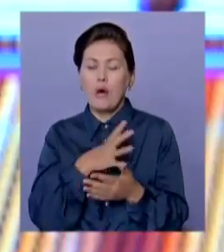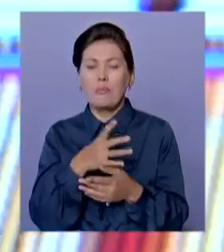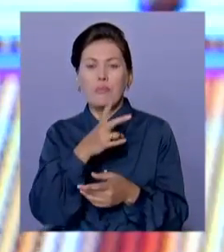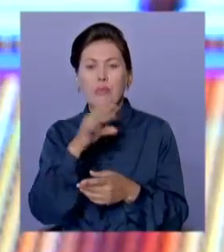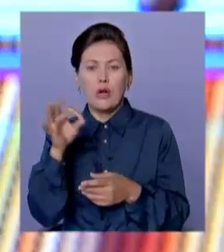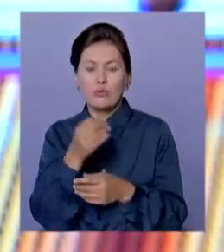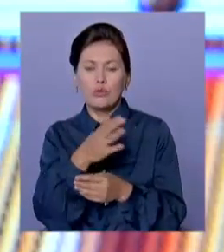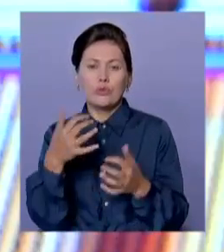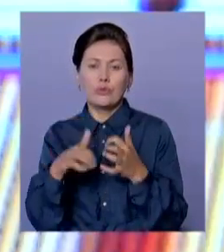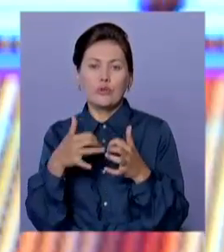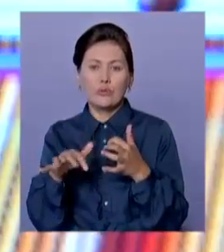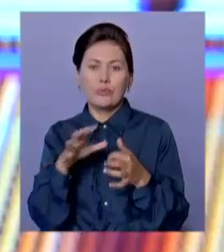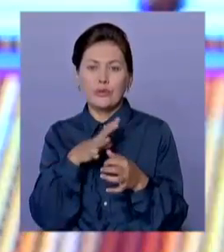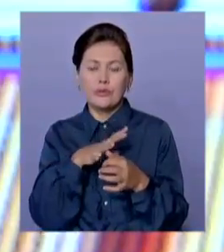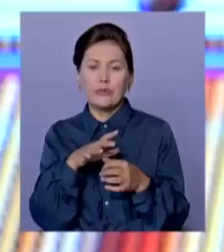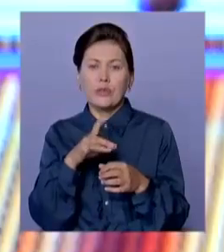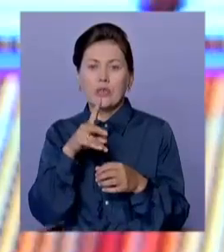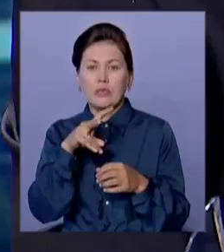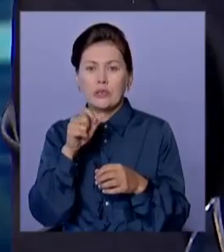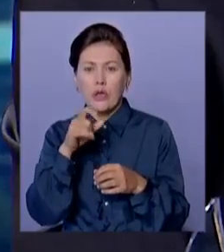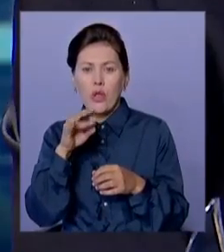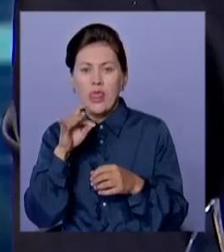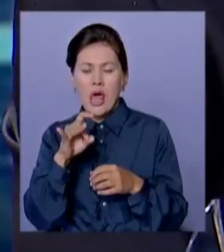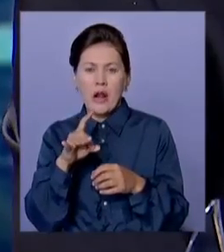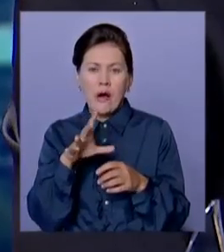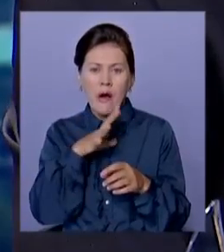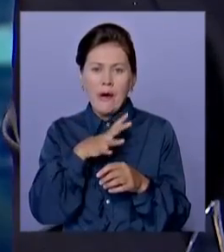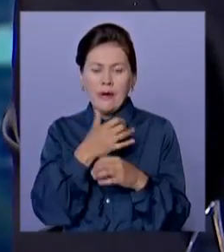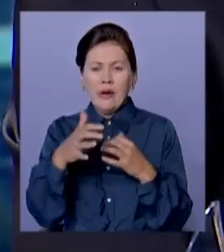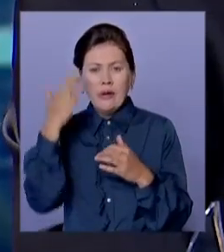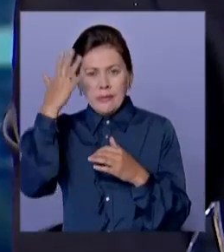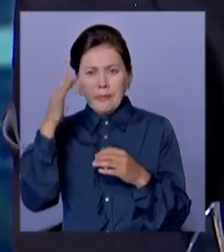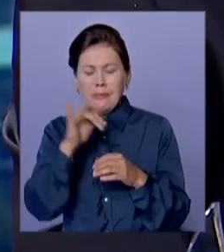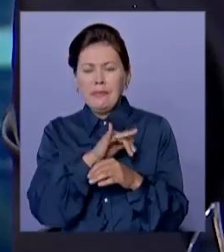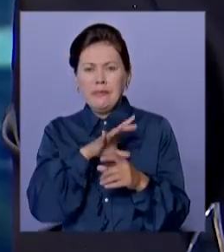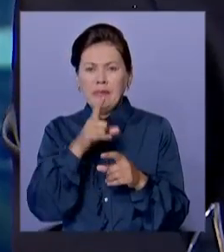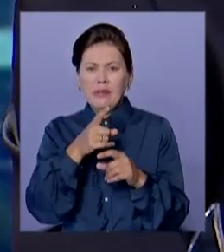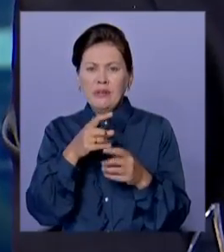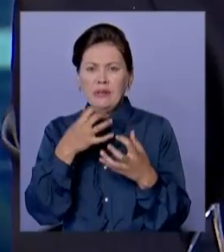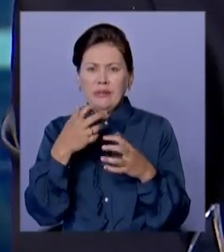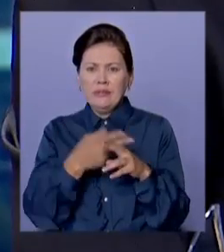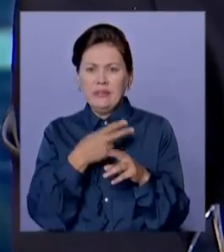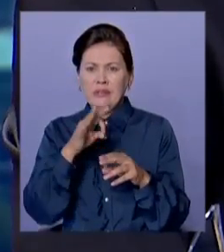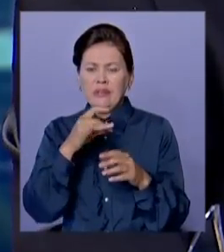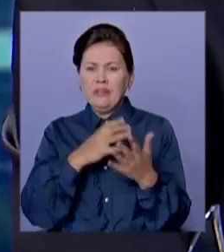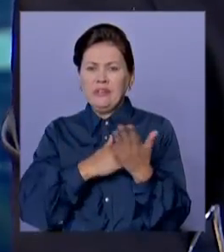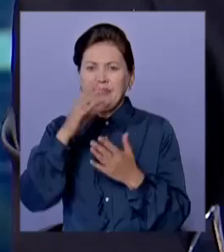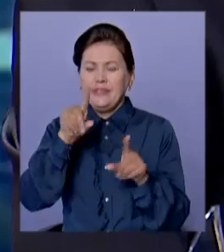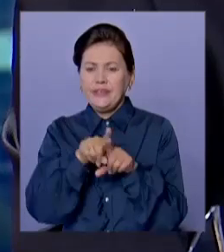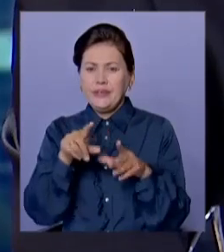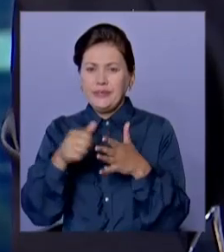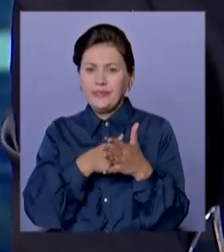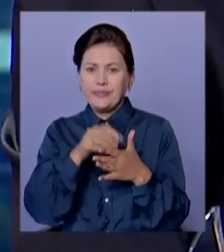Бірақ солардың арасында легионерлер болды. Сіздердің ойларыңызша біз легионерлерсіз қашан осындай биіктерді бағындыра